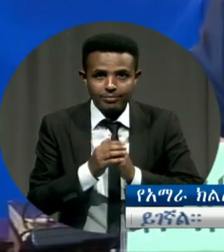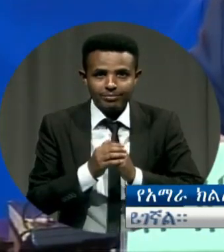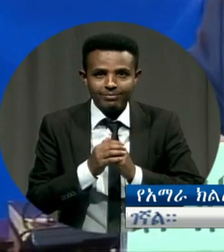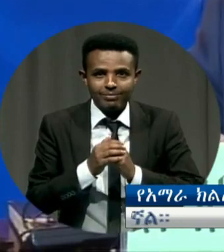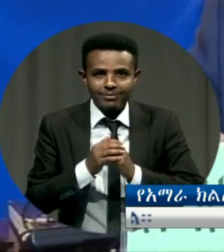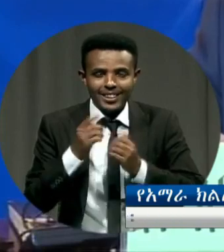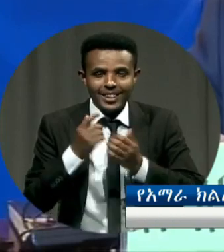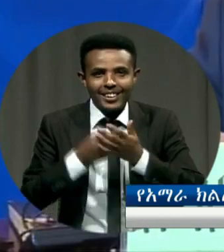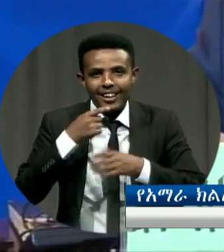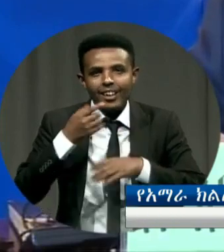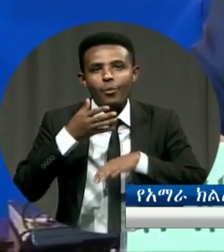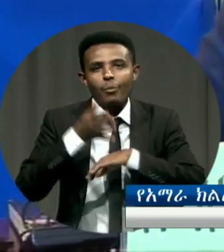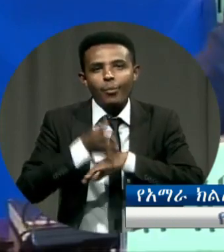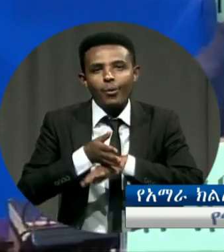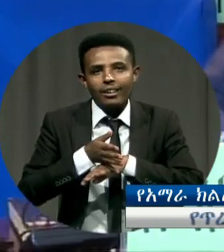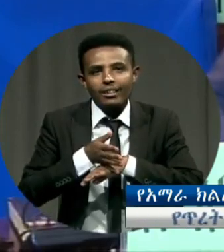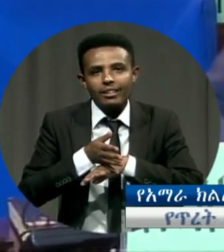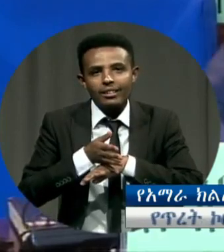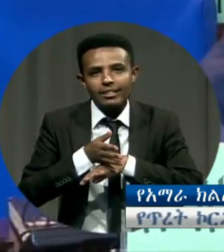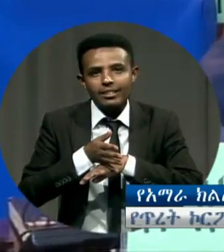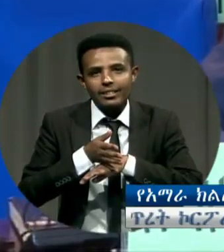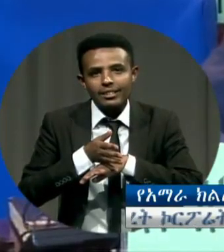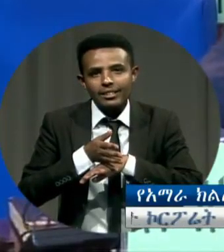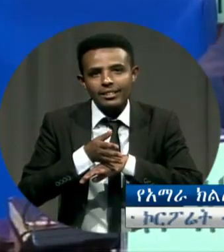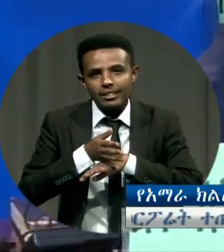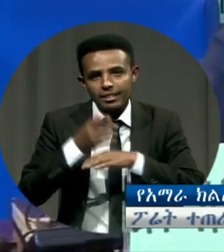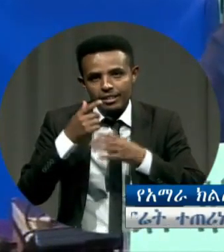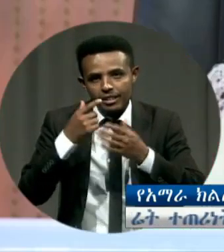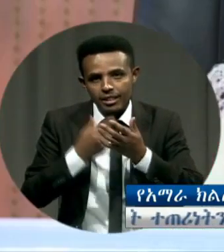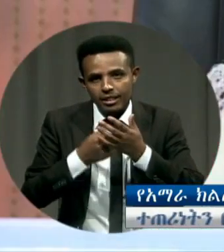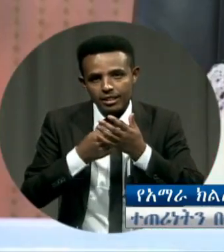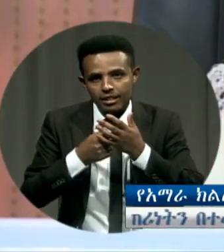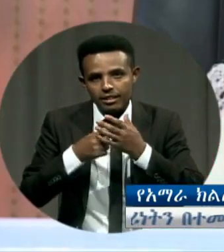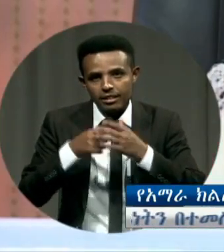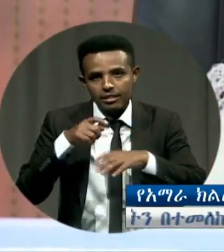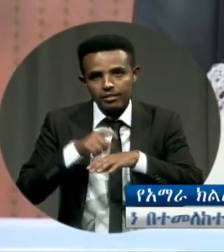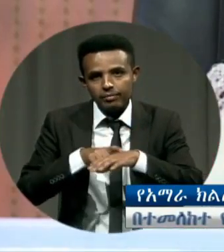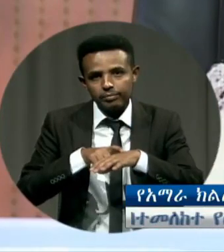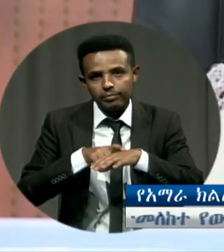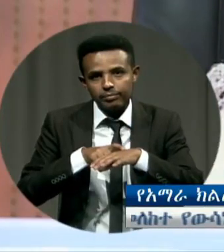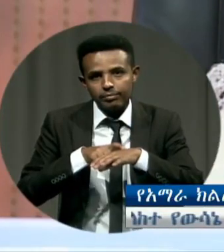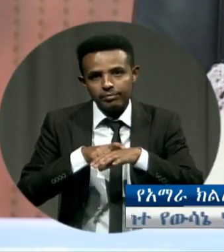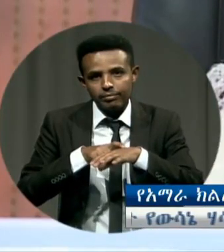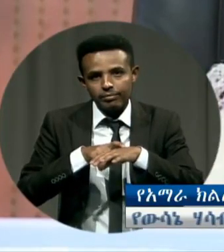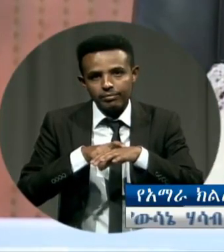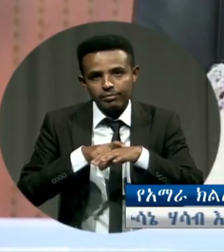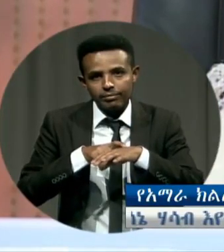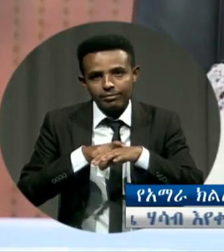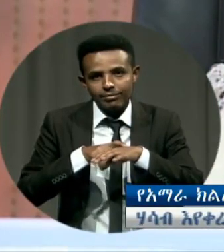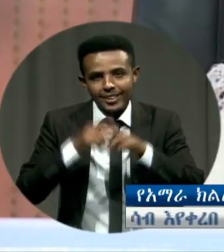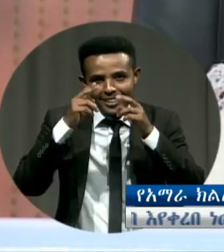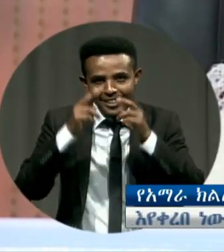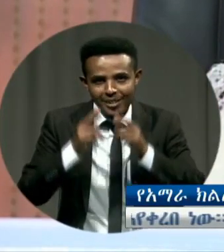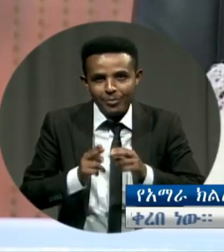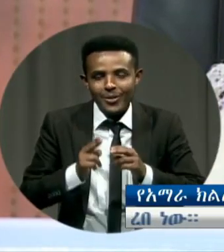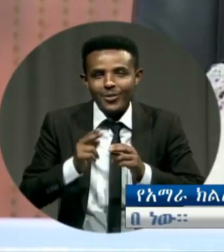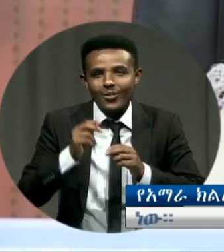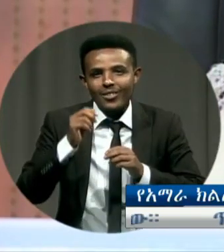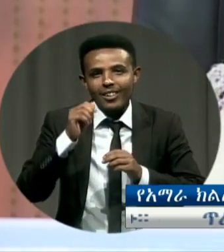ይህን ካልኩ በኋላ በተቻለ መጠን አሁንም ለምክር ቤቱ ጊዜው የመሸ ስላልሆነ ውሳኔ ከመወሰናችን በፊት የተከበሩ